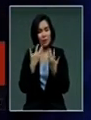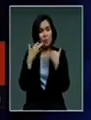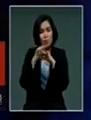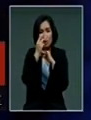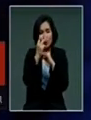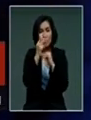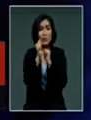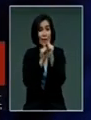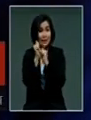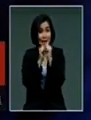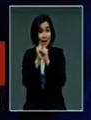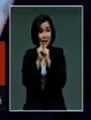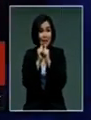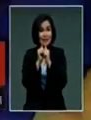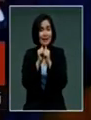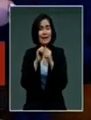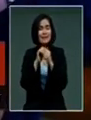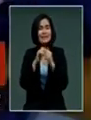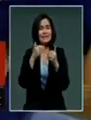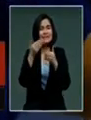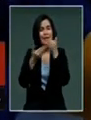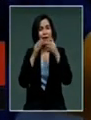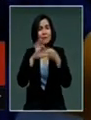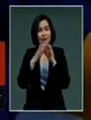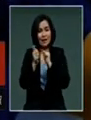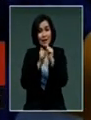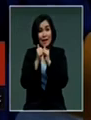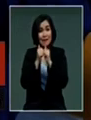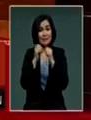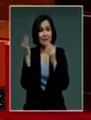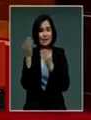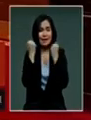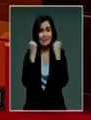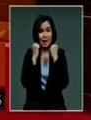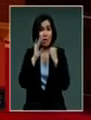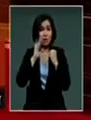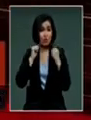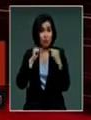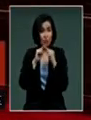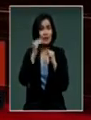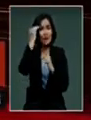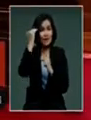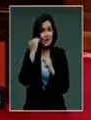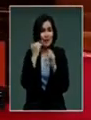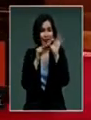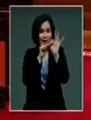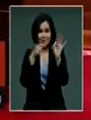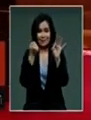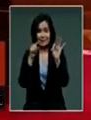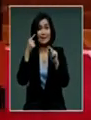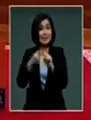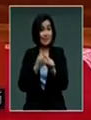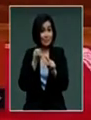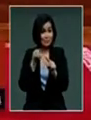แข่งขันโอลิมปิกฤดูหนาวพยองชังเกมที่เกาหลีนะครับในระหว่างวันที่9ถึง11กุมภาพันธ์โดยก่อนหน้านี้เพียง